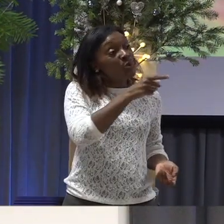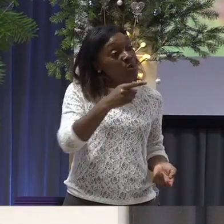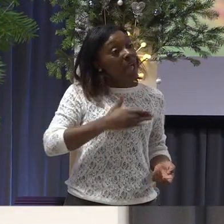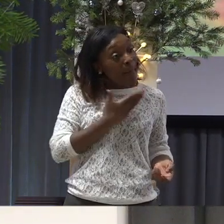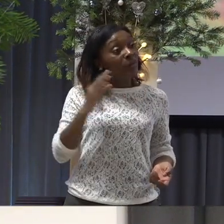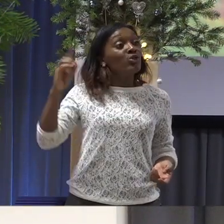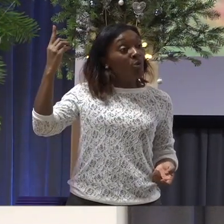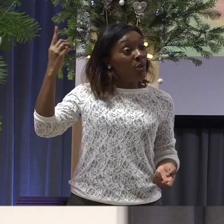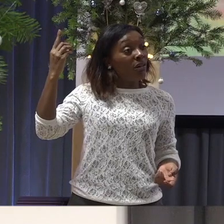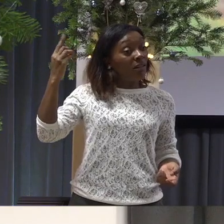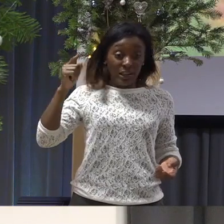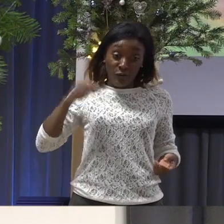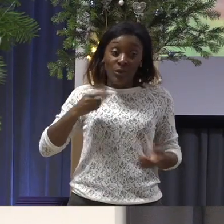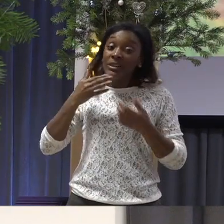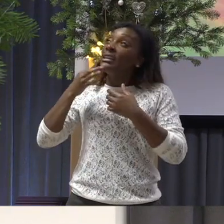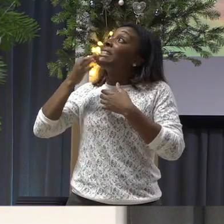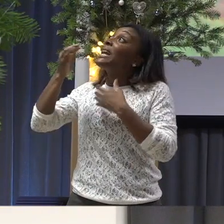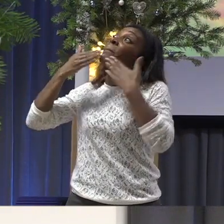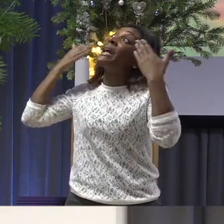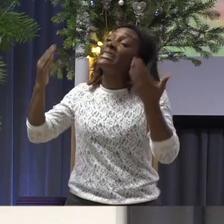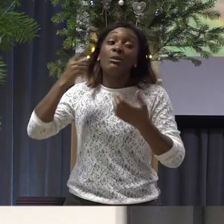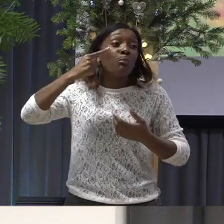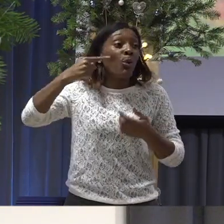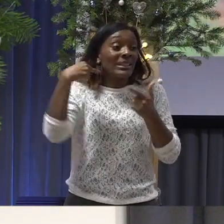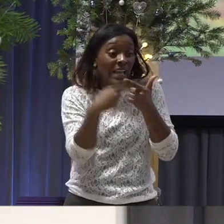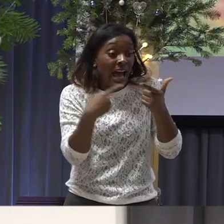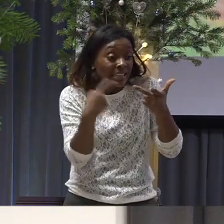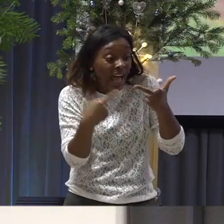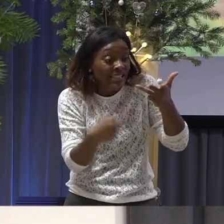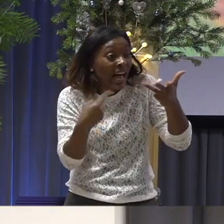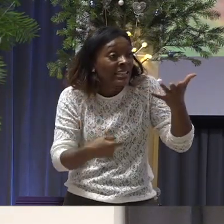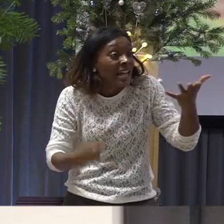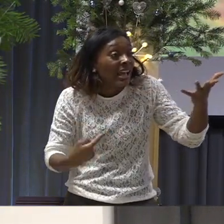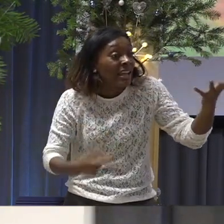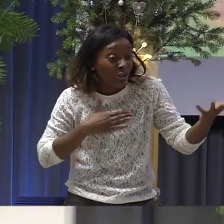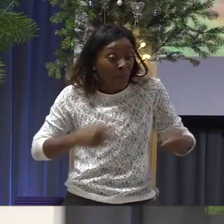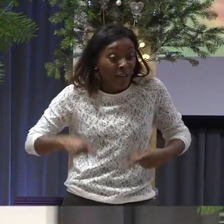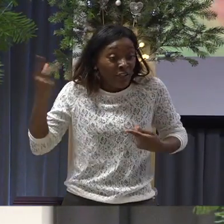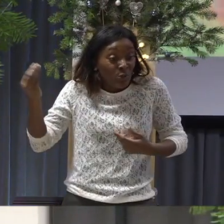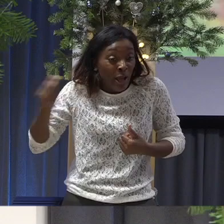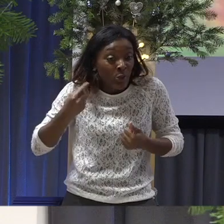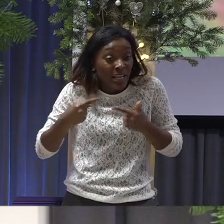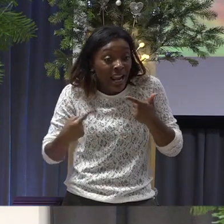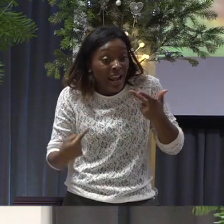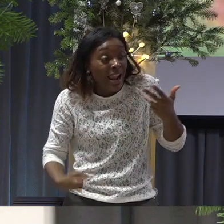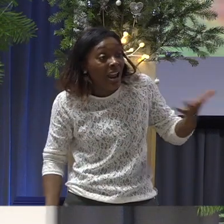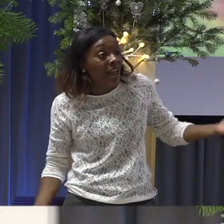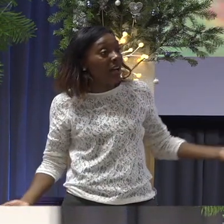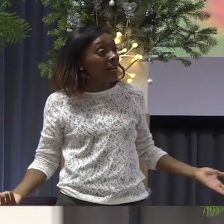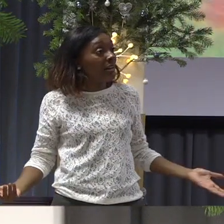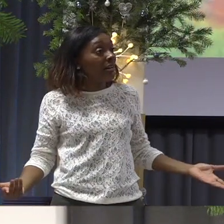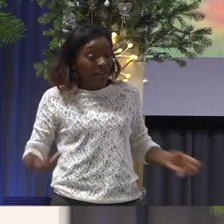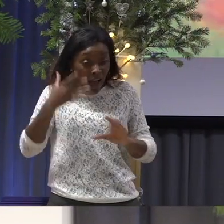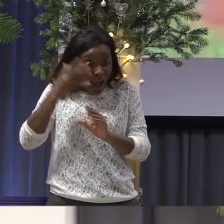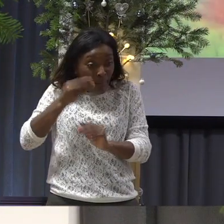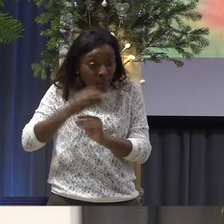ma vie. Rendez grâce en toutes choses, disait Paul. Rendez grâce en toutes choses, car c'est